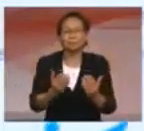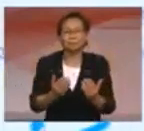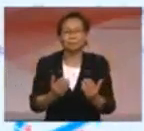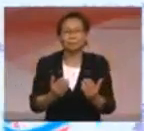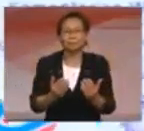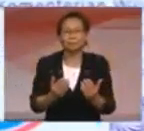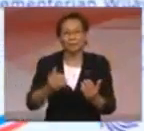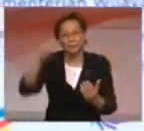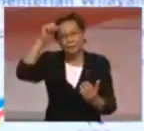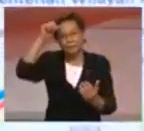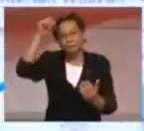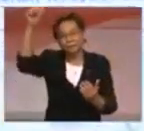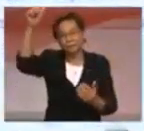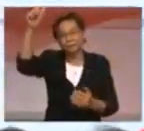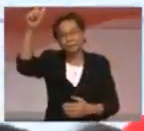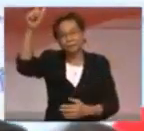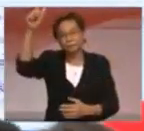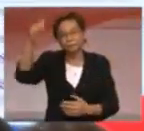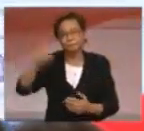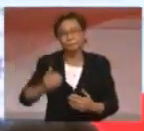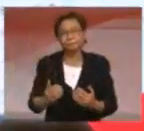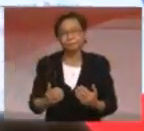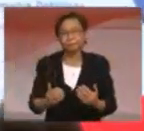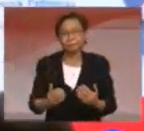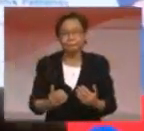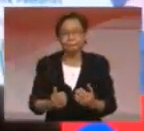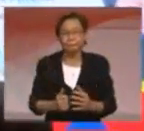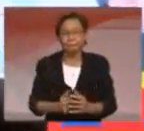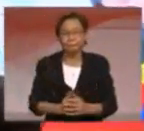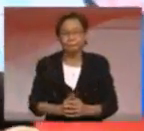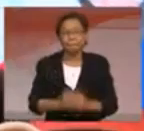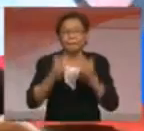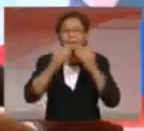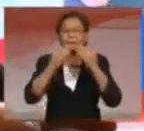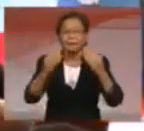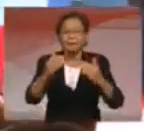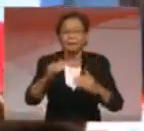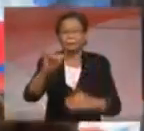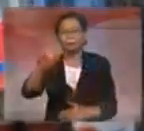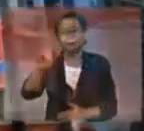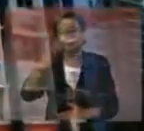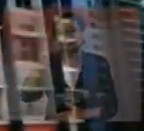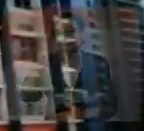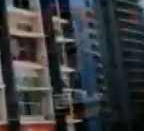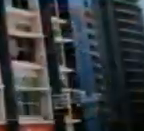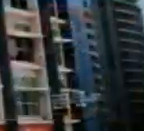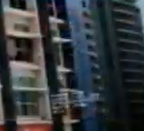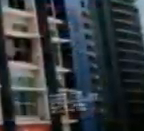Assalamualaikum warahmatullahi wabarakatuh. Terima kasih yang berhormat.